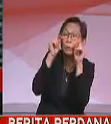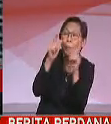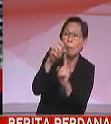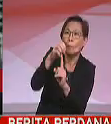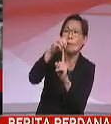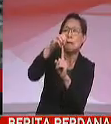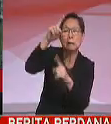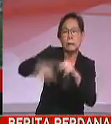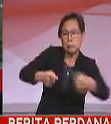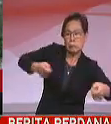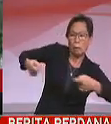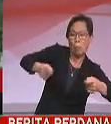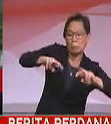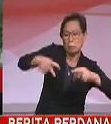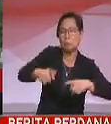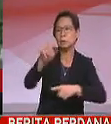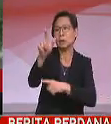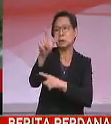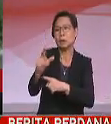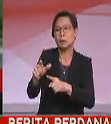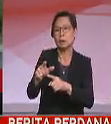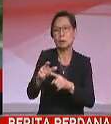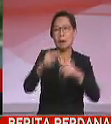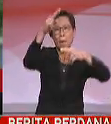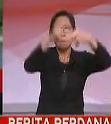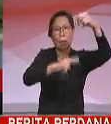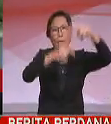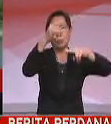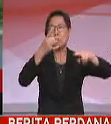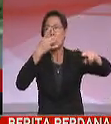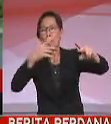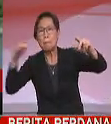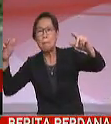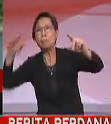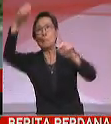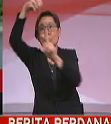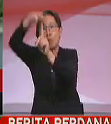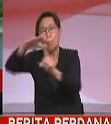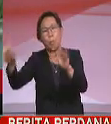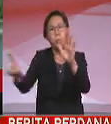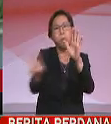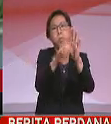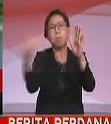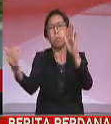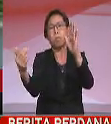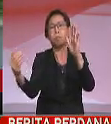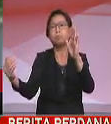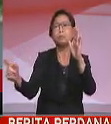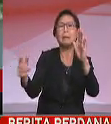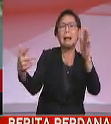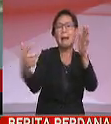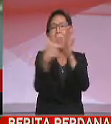kelihatan hilang kawalan menyebabkan beliau terlanggar cermin bangunan beberapa kali sebelum terjatuh di tempat